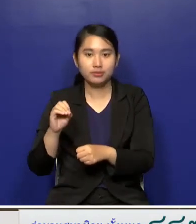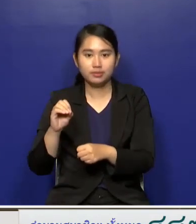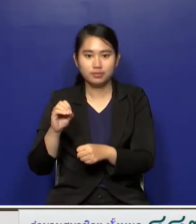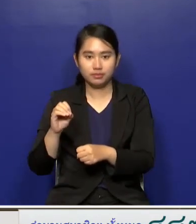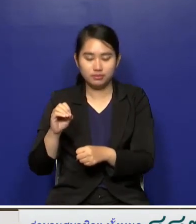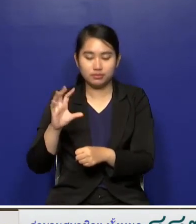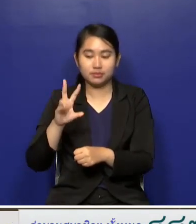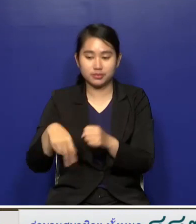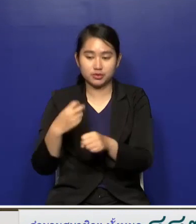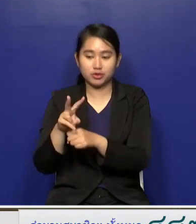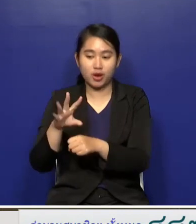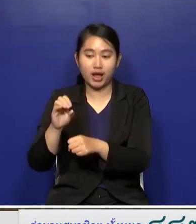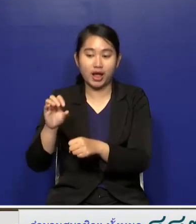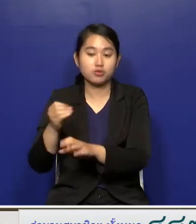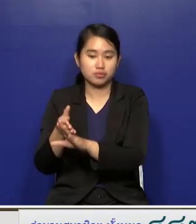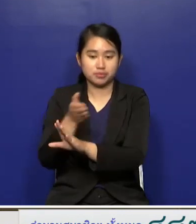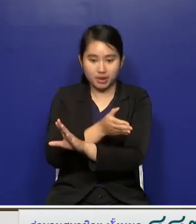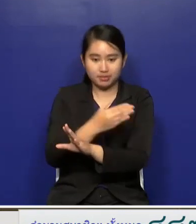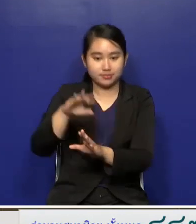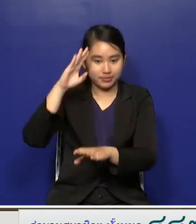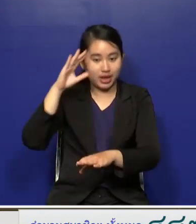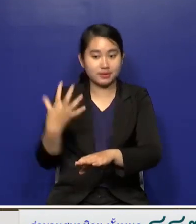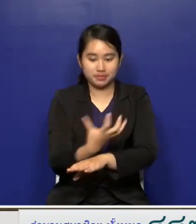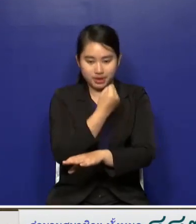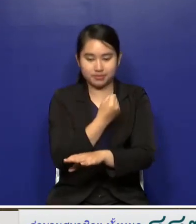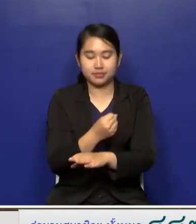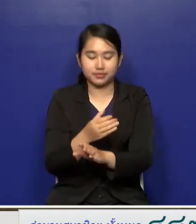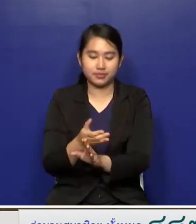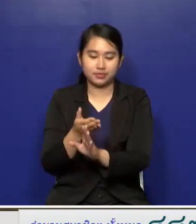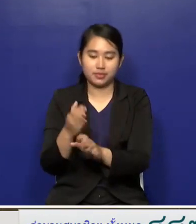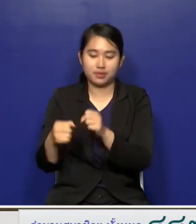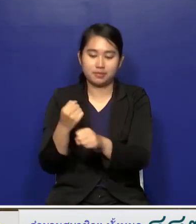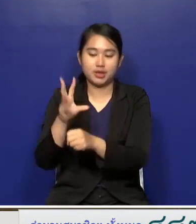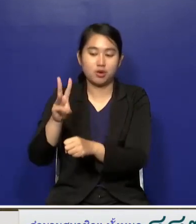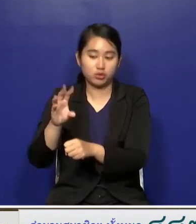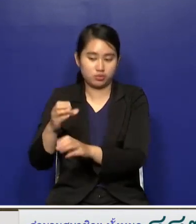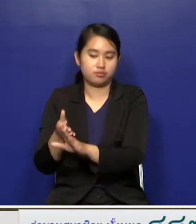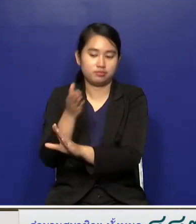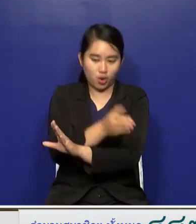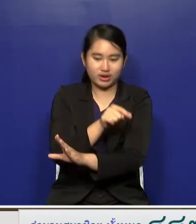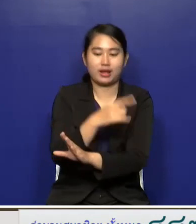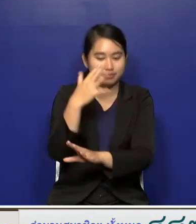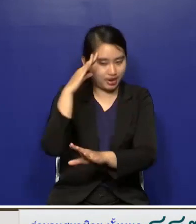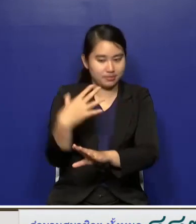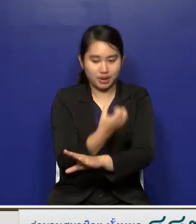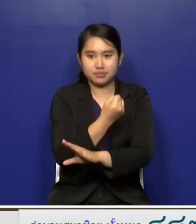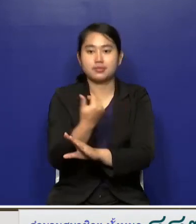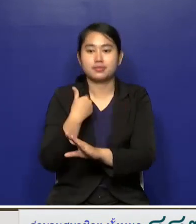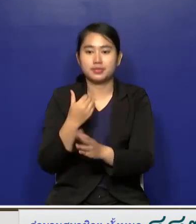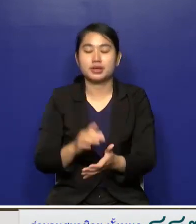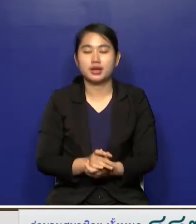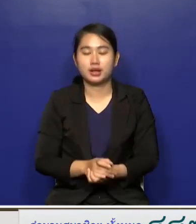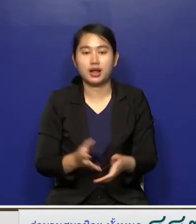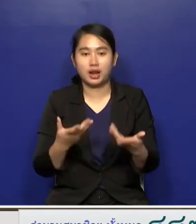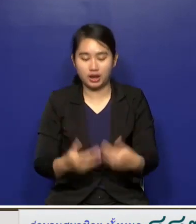ปี50ก็มีการรัฐประหารต่อมาก่อนปี60ก็มีการรัฐประหารแล้วทำให้ท้องถิ่น